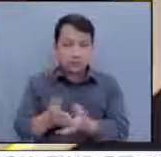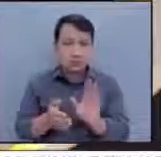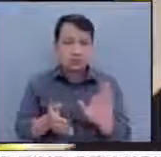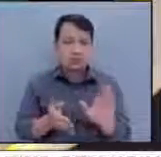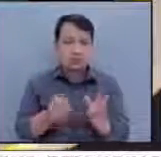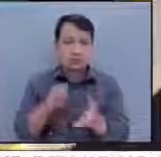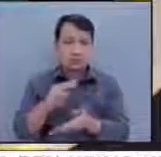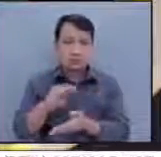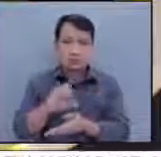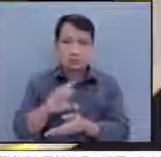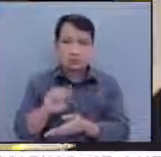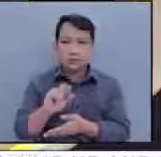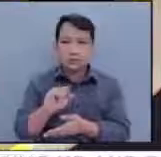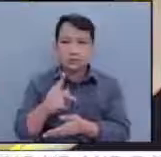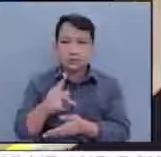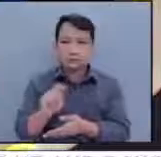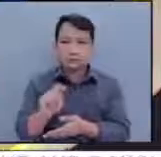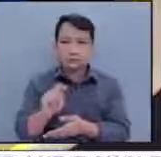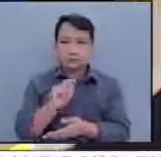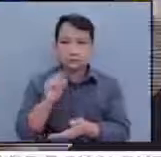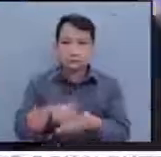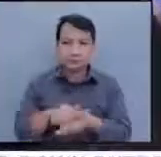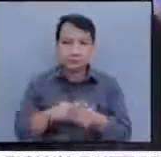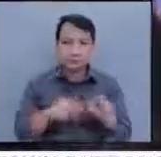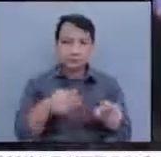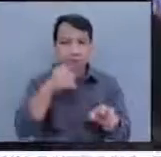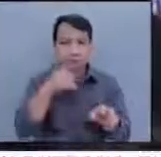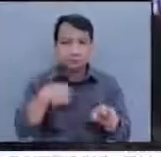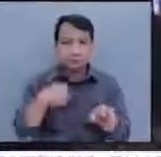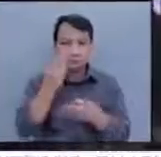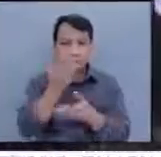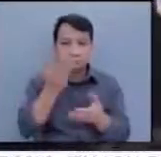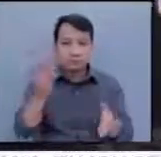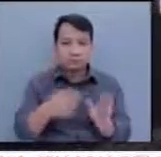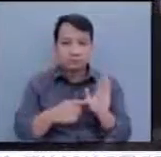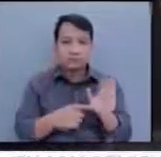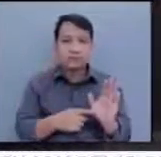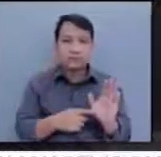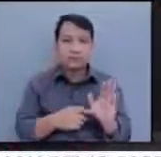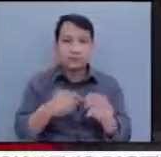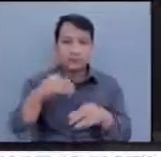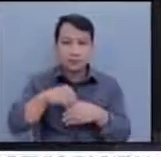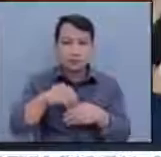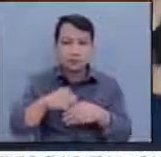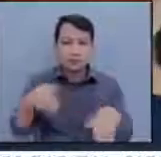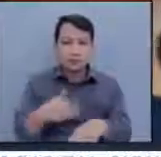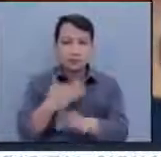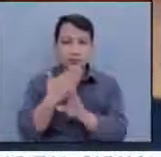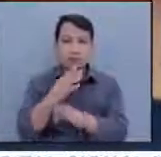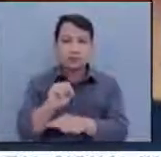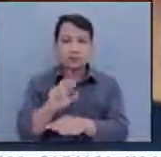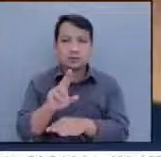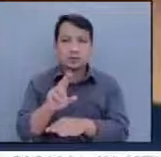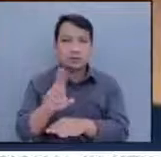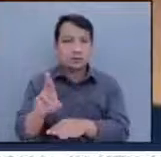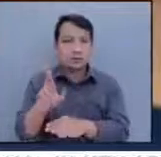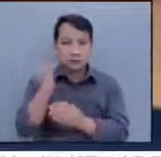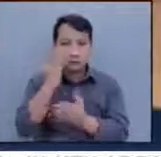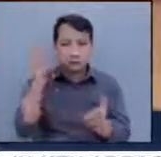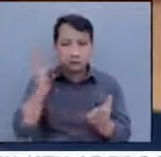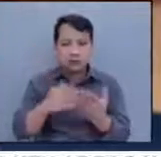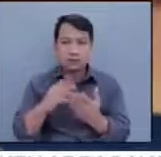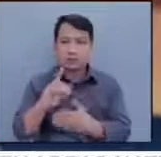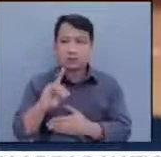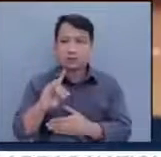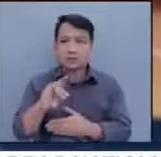sa bansa. Kahapon ay binisita ng senador ang malasakit center na nasa loob ng Davao del Sur Provincial Hospital sa Digo City